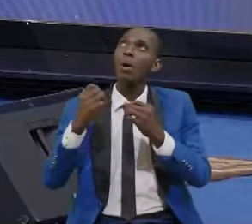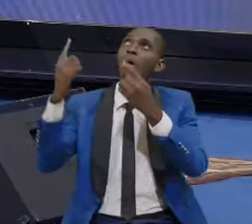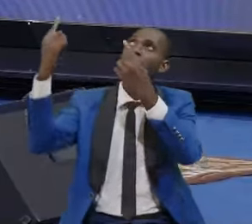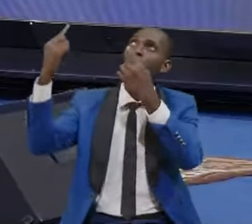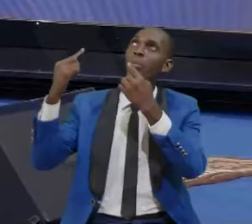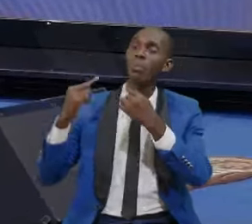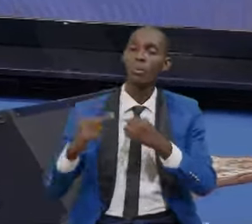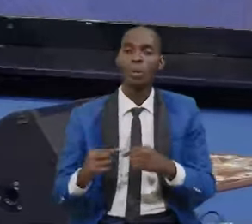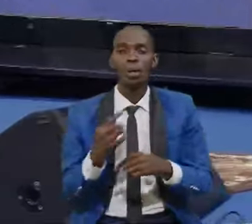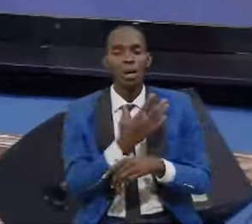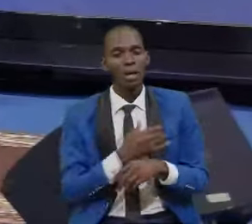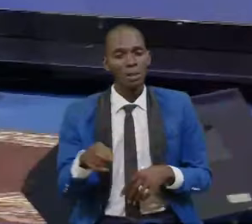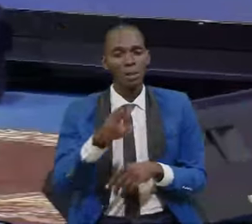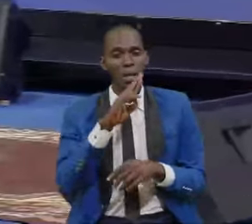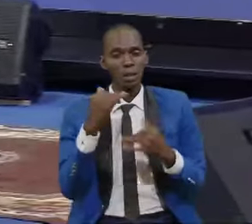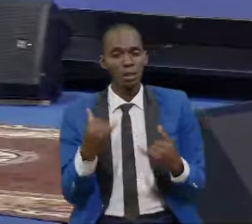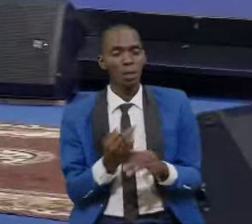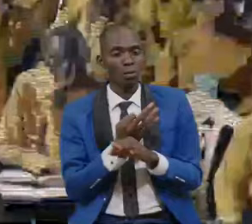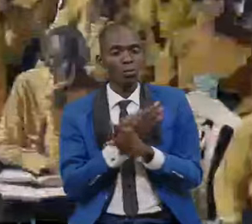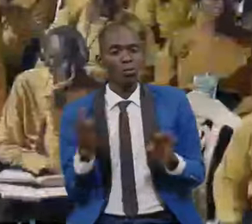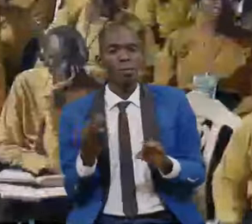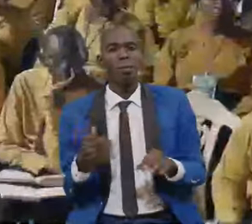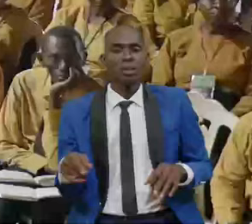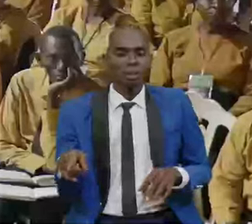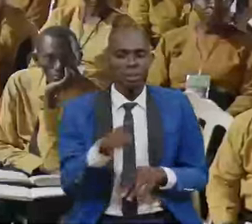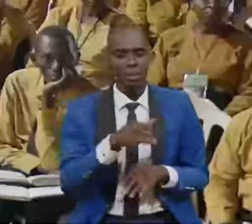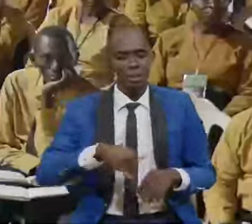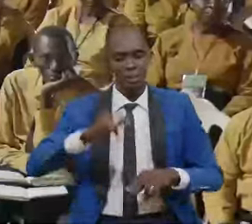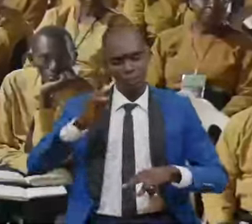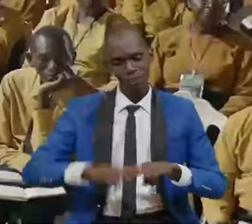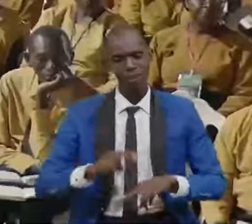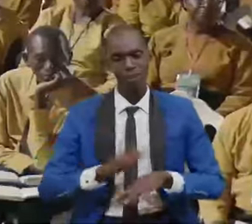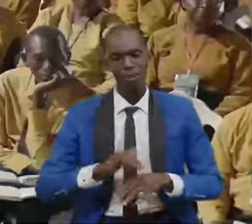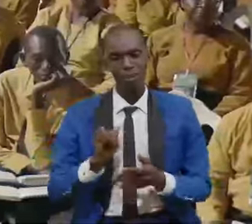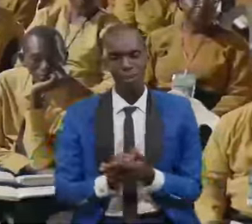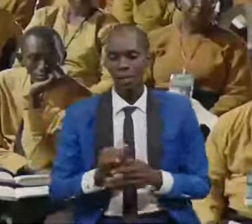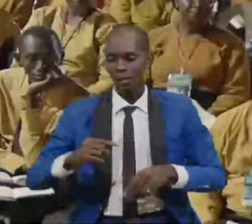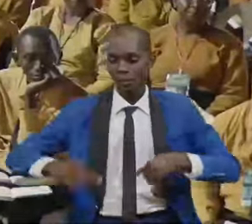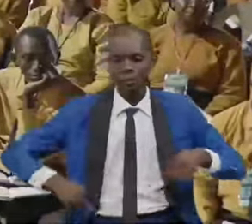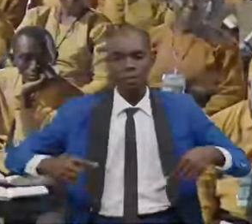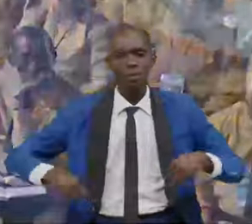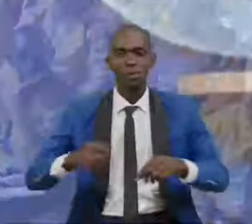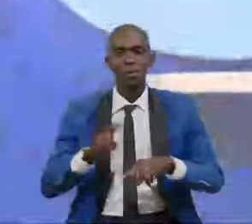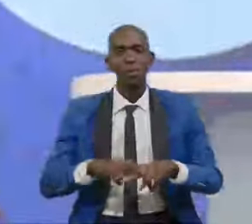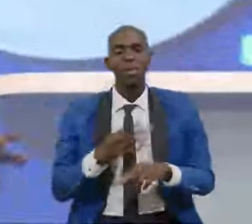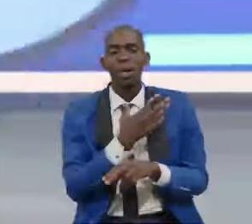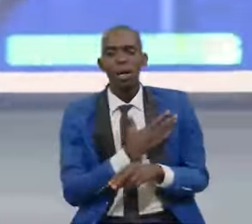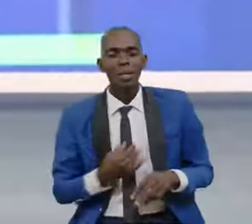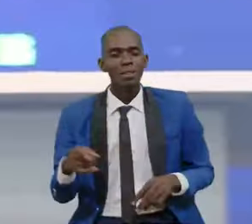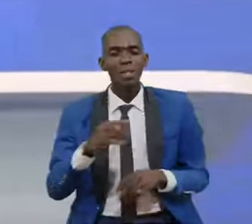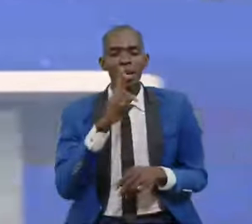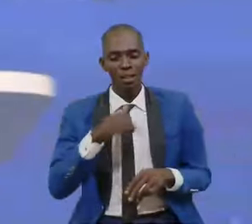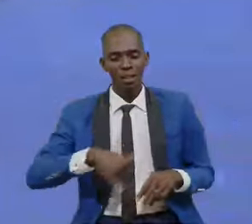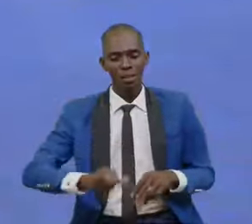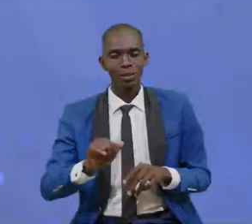descend du ciel et ils sont déliés. Ils restent toujours dans la chaise, le fauteuil roulant. Ils sont déliés et ils s'attachent encore à